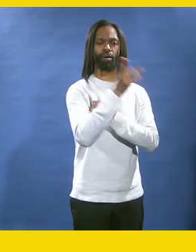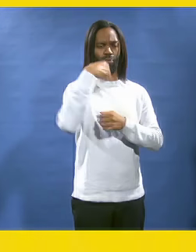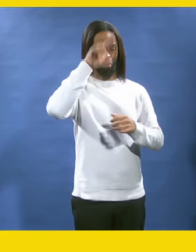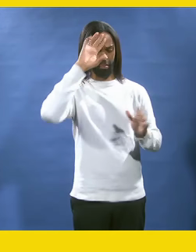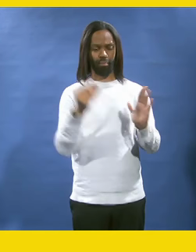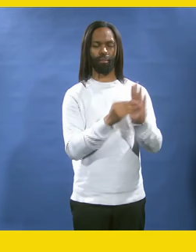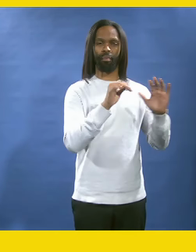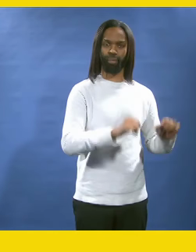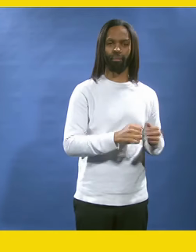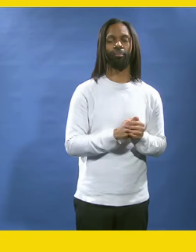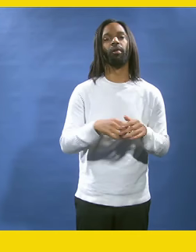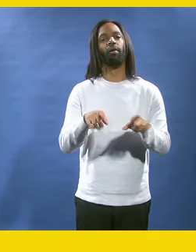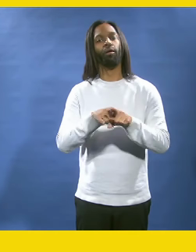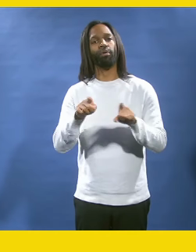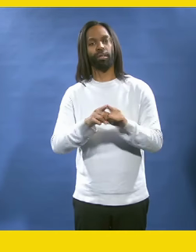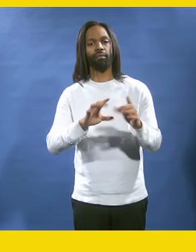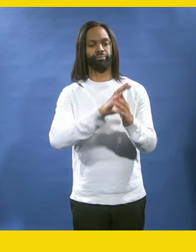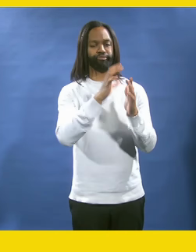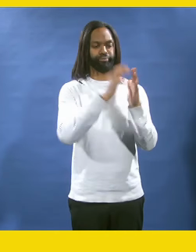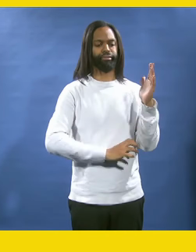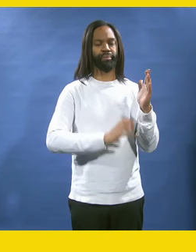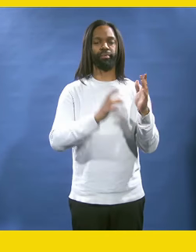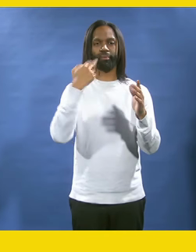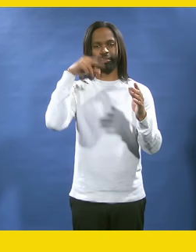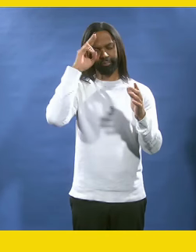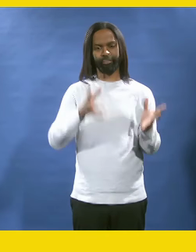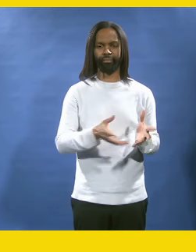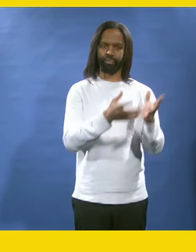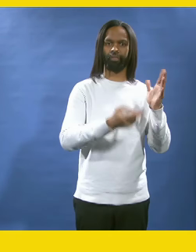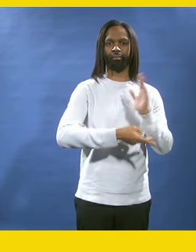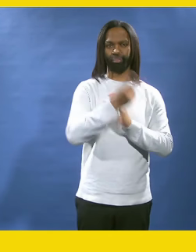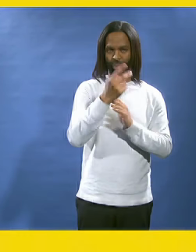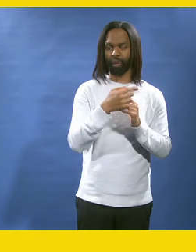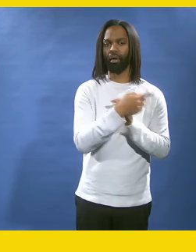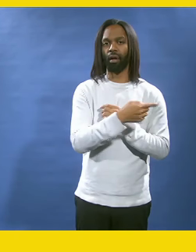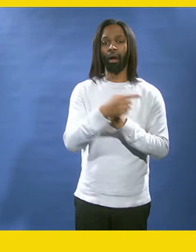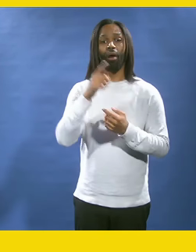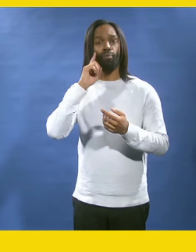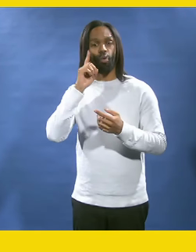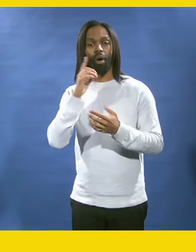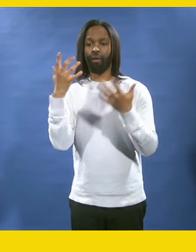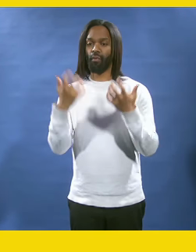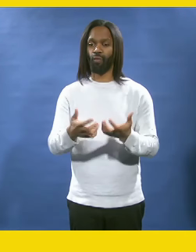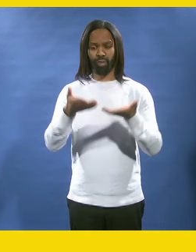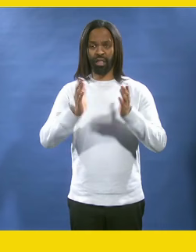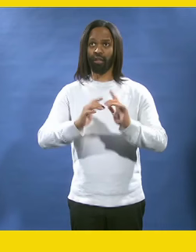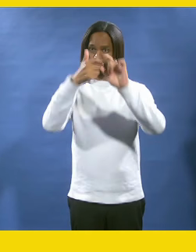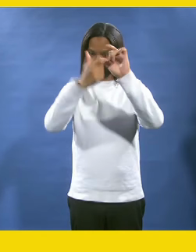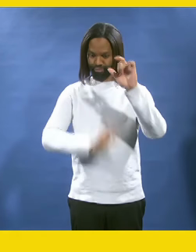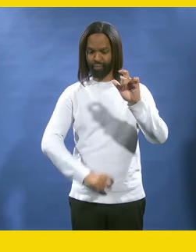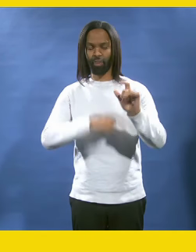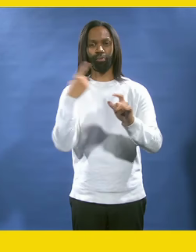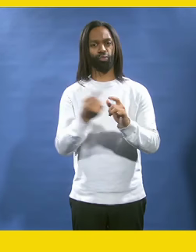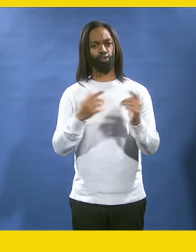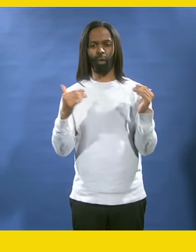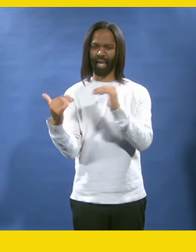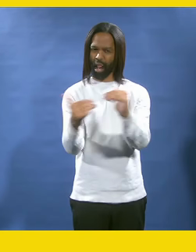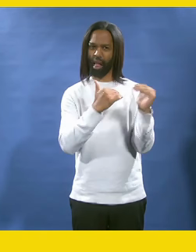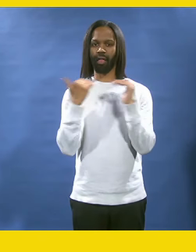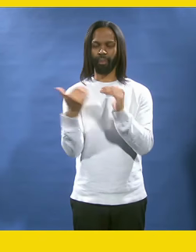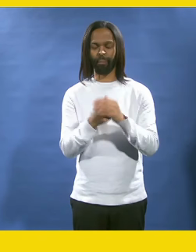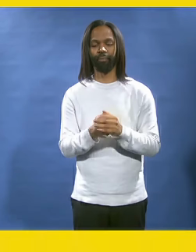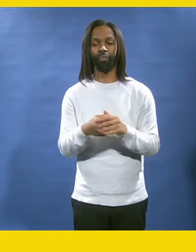clause de l'européenne la plus favorisée, le principe de parité à tous les échelons de décision. Un mode de financement pérenne et suffisant